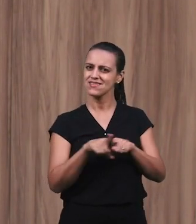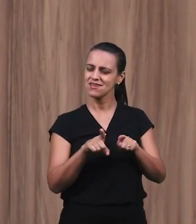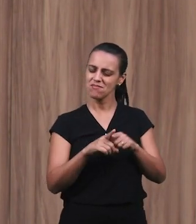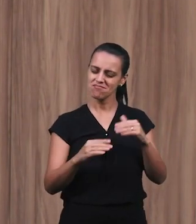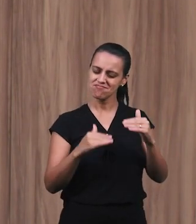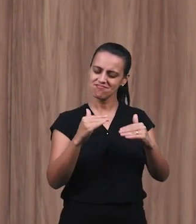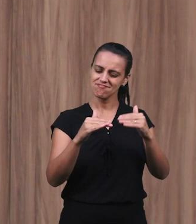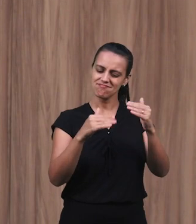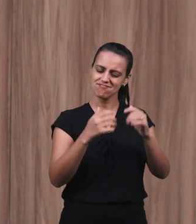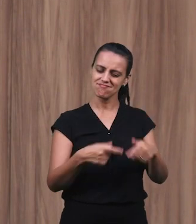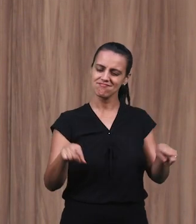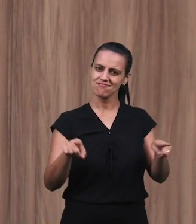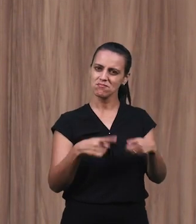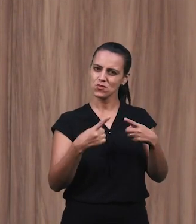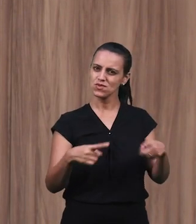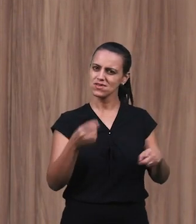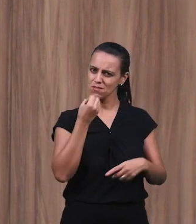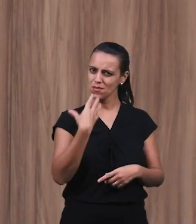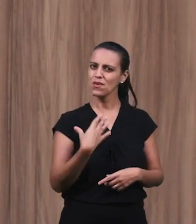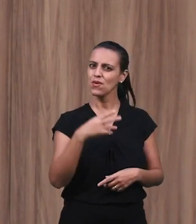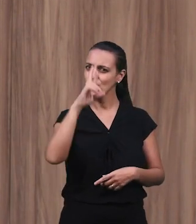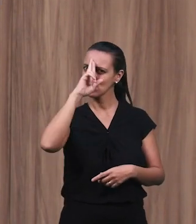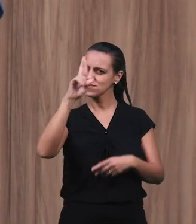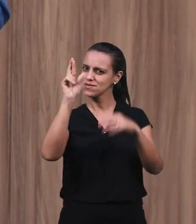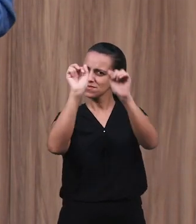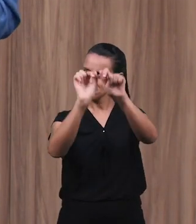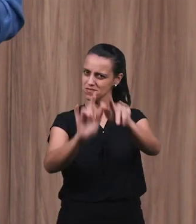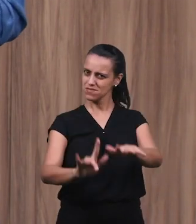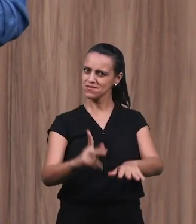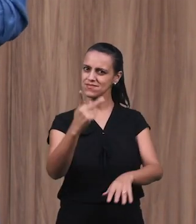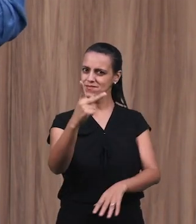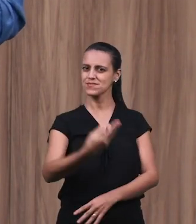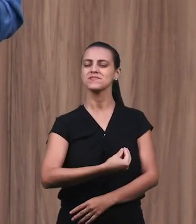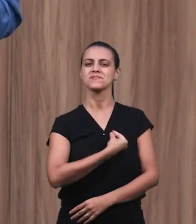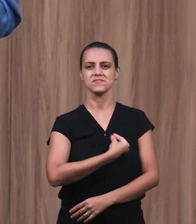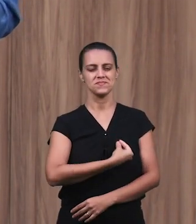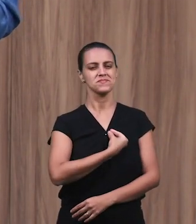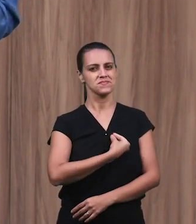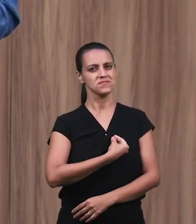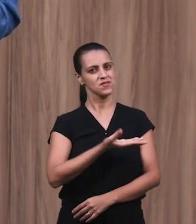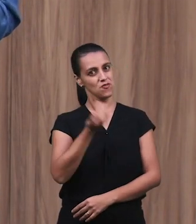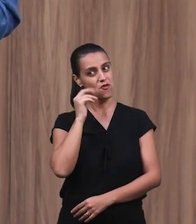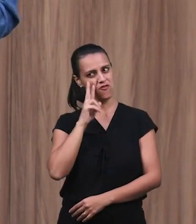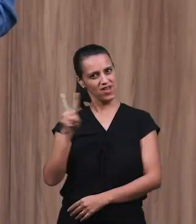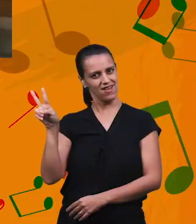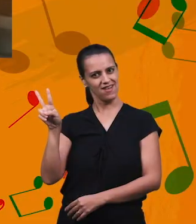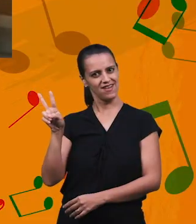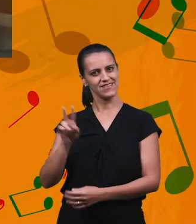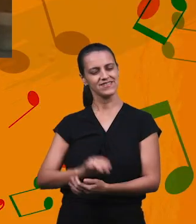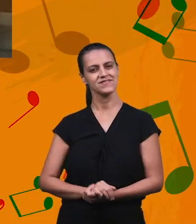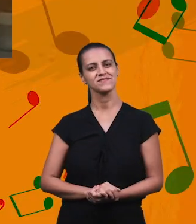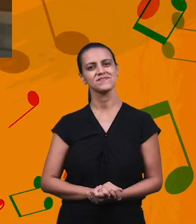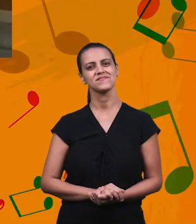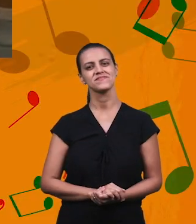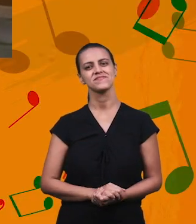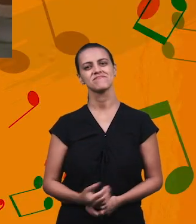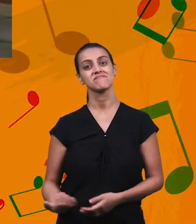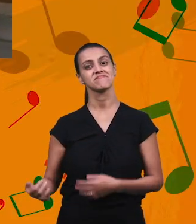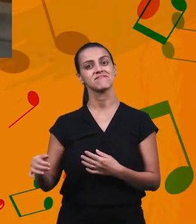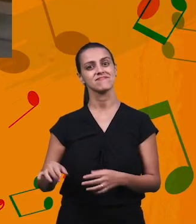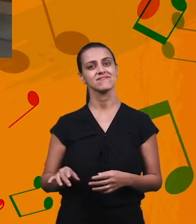connaissant les activités de l'Église et vos perfectionnements dans l'instrument. Et le Seigneur a une bénédiction pour votre vie. Nous allons voir